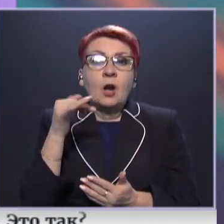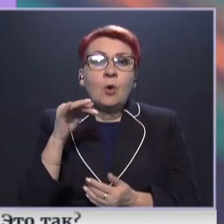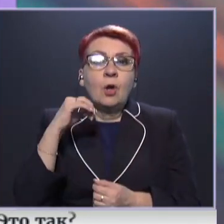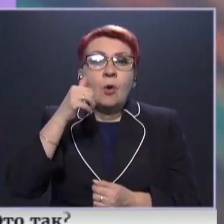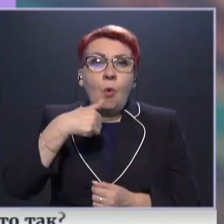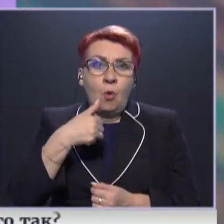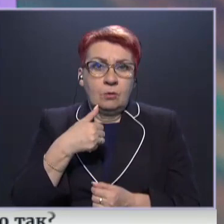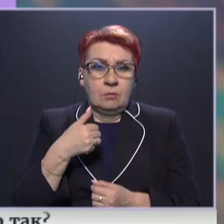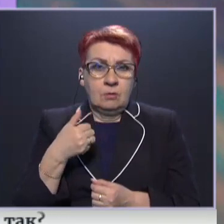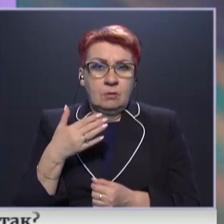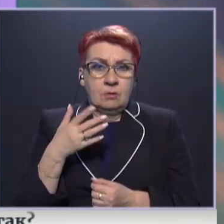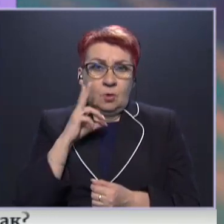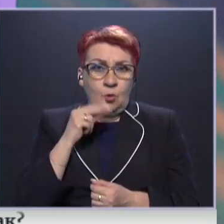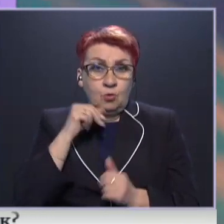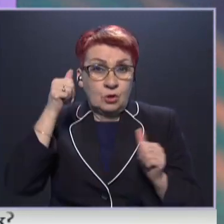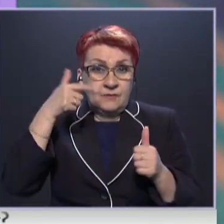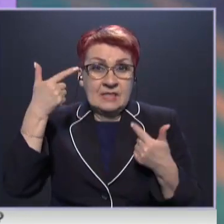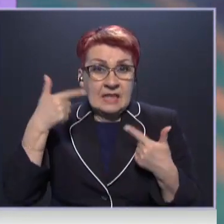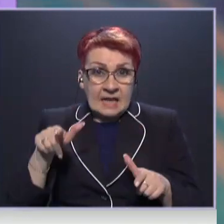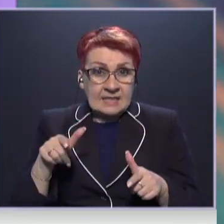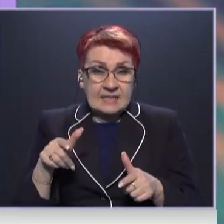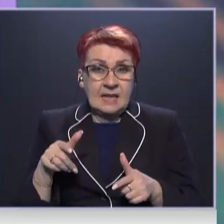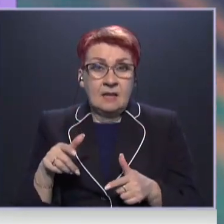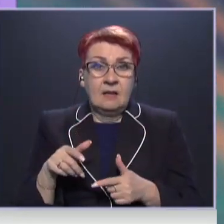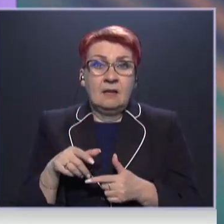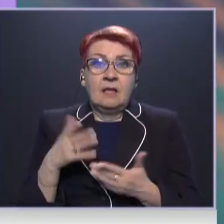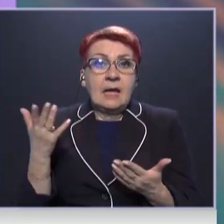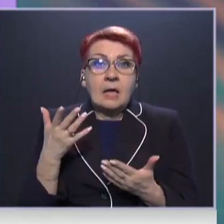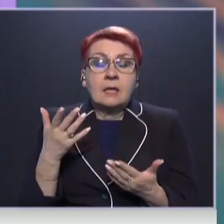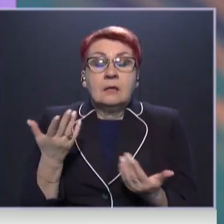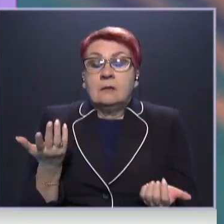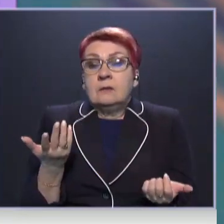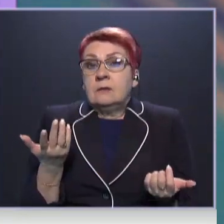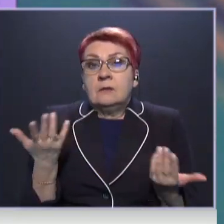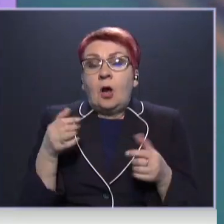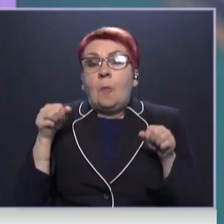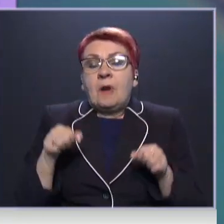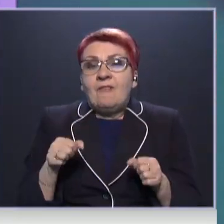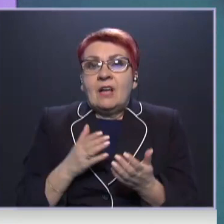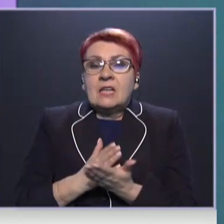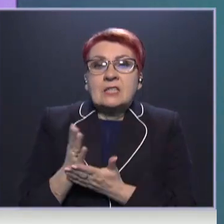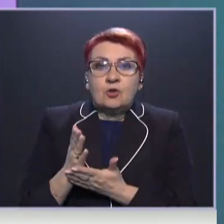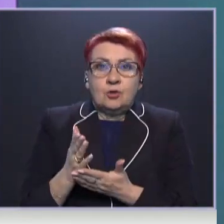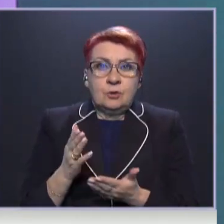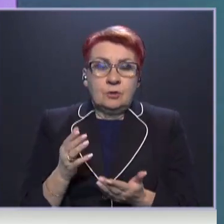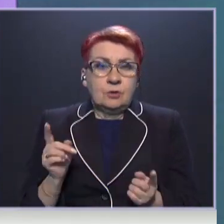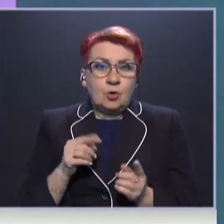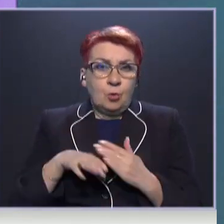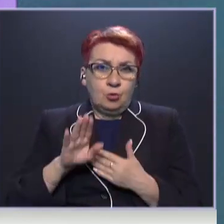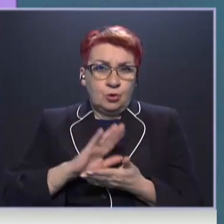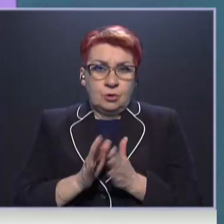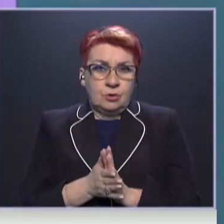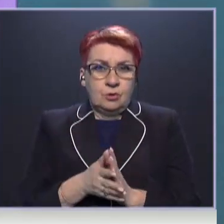она связана. И у меня нет никаких правовых инструментов, чтобы я каким-то образом могла улучшить ситуацию.